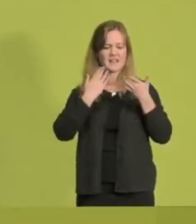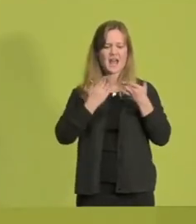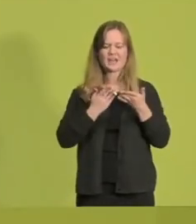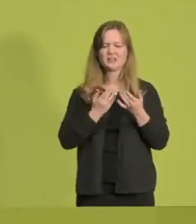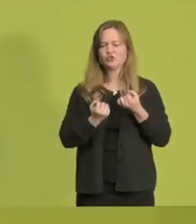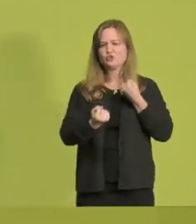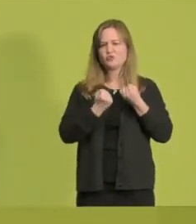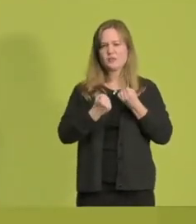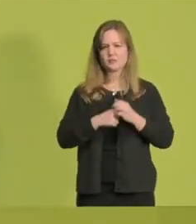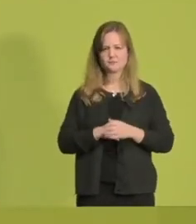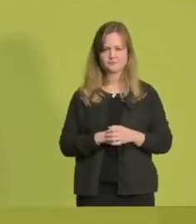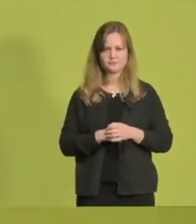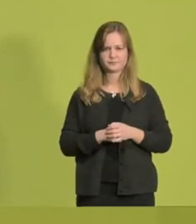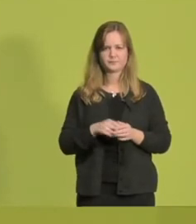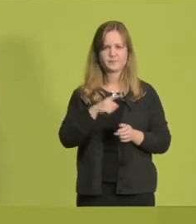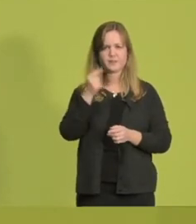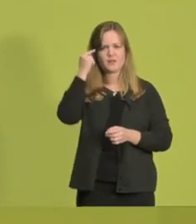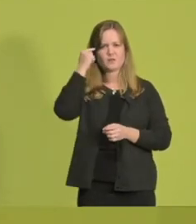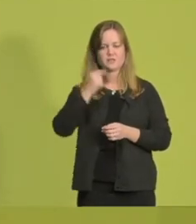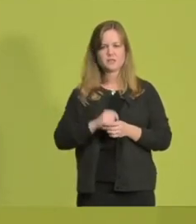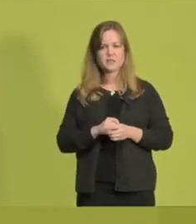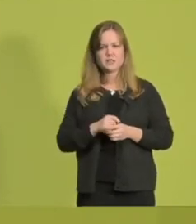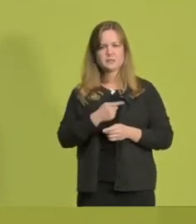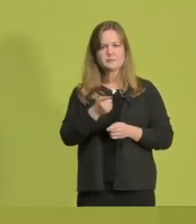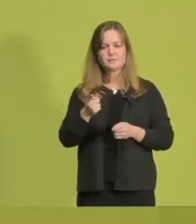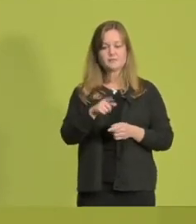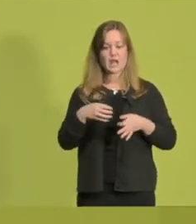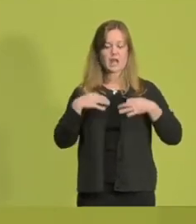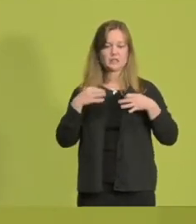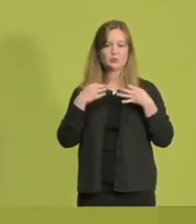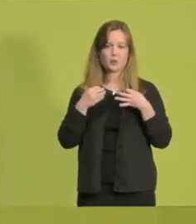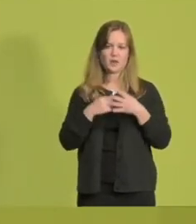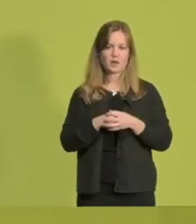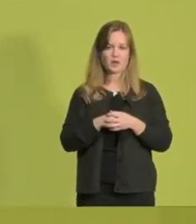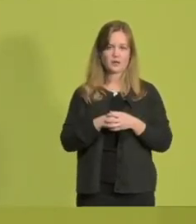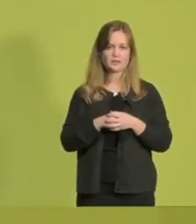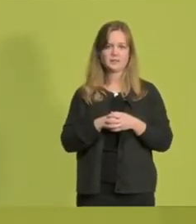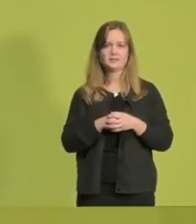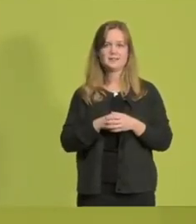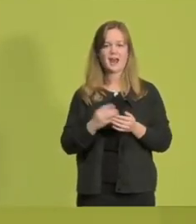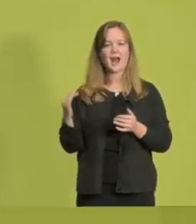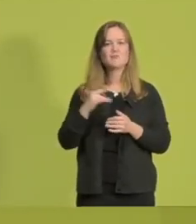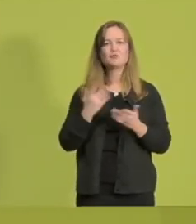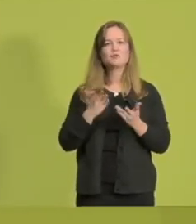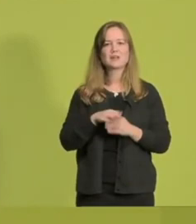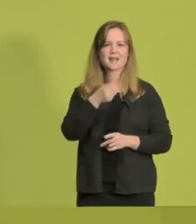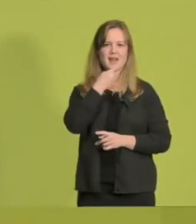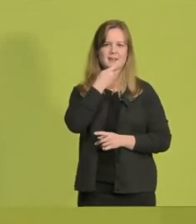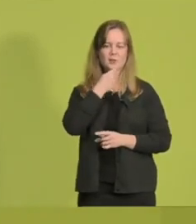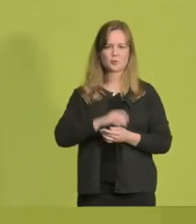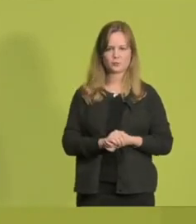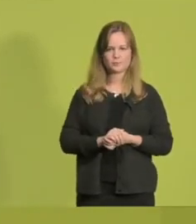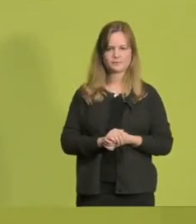gut. Und wir alle wissen, unsere Gesundheit wird im hohen Maße von der Ernährung beeinflusst, aber